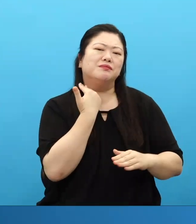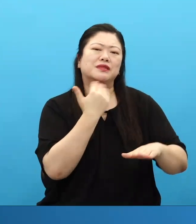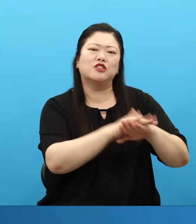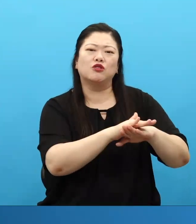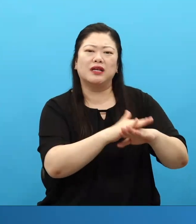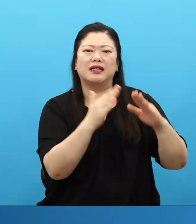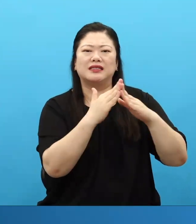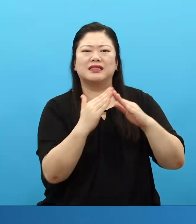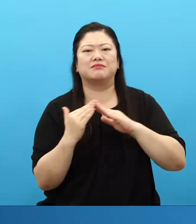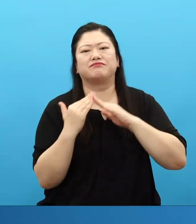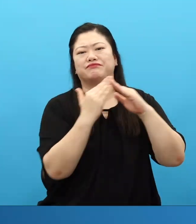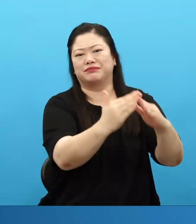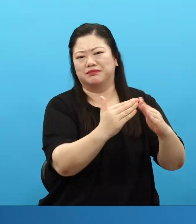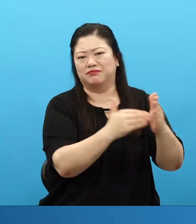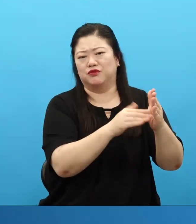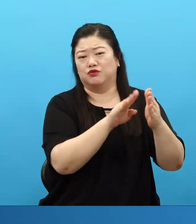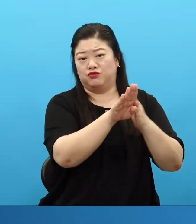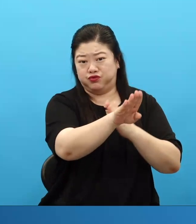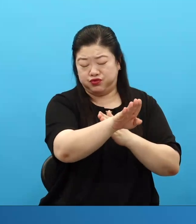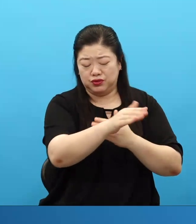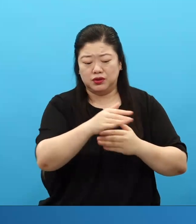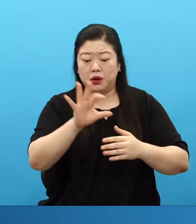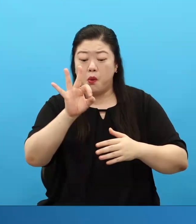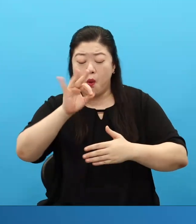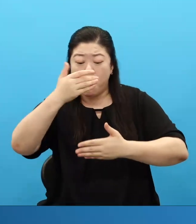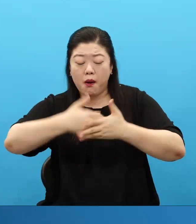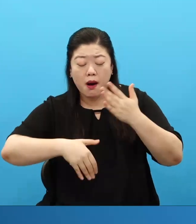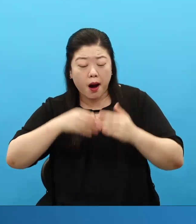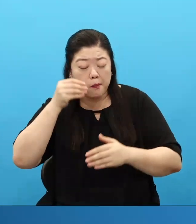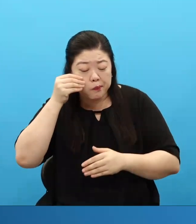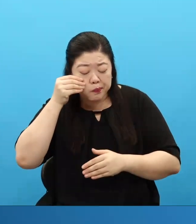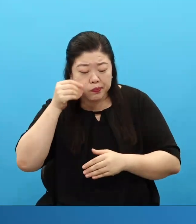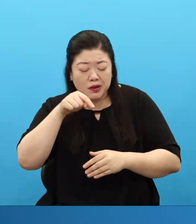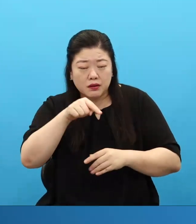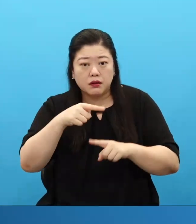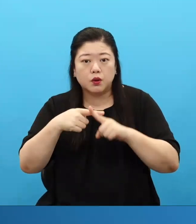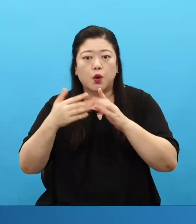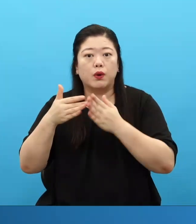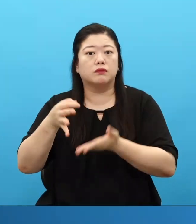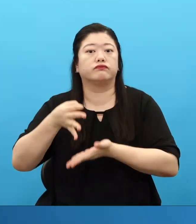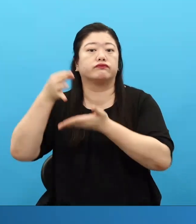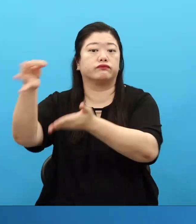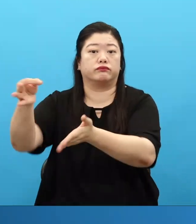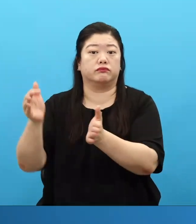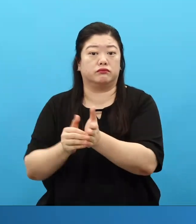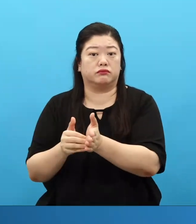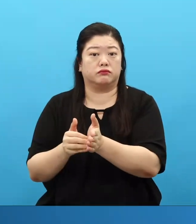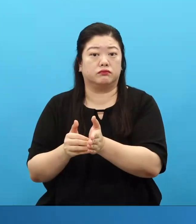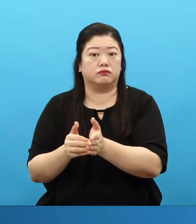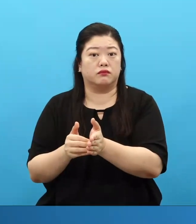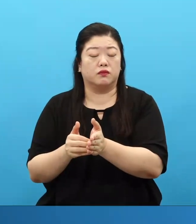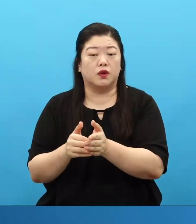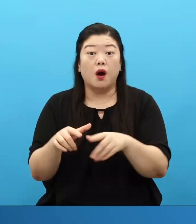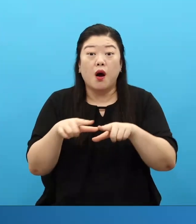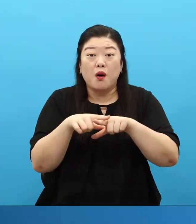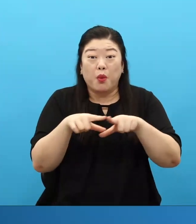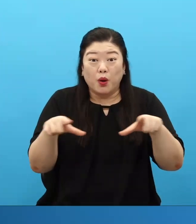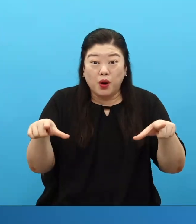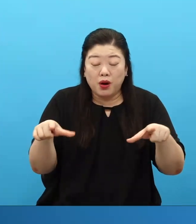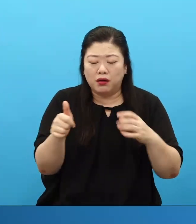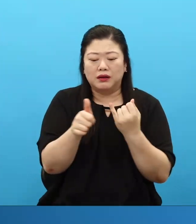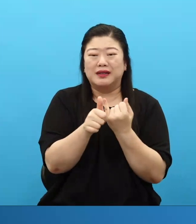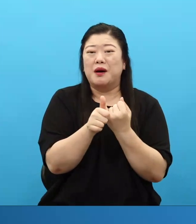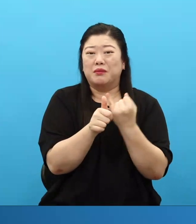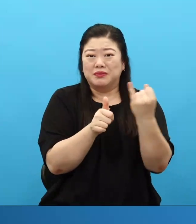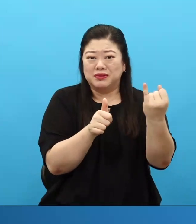그렇게 말할 때 부인이 단번에 오케이 하더라. That when his husband suggested, she immediately said okay to it. 여러분이 바가지 끌고 그러면 안 되잖아요. I think about it, you can't nag